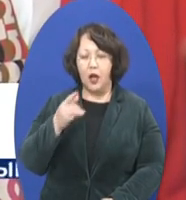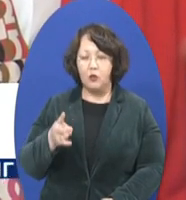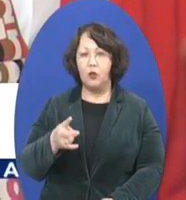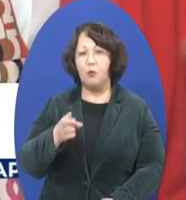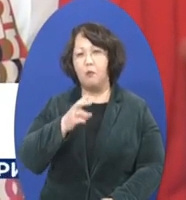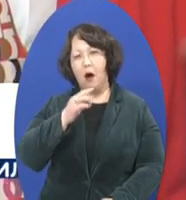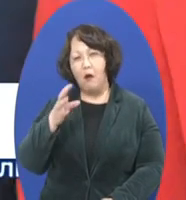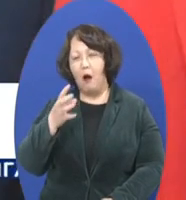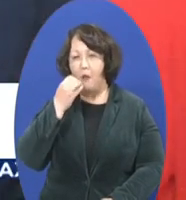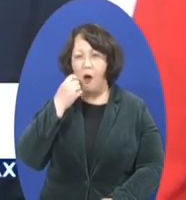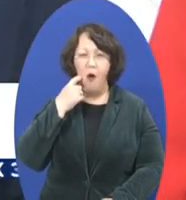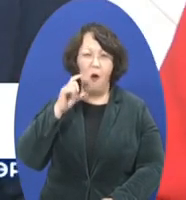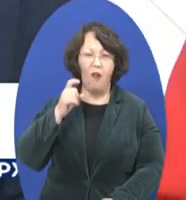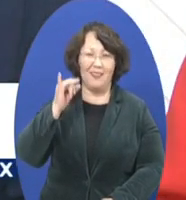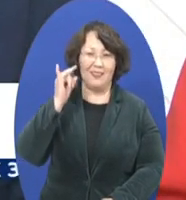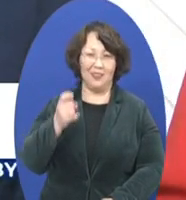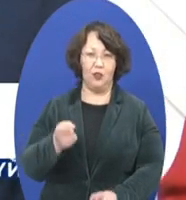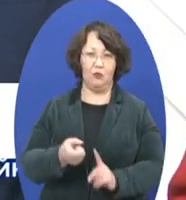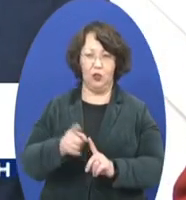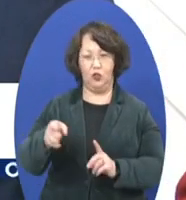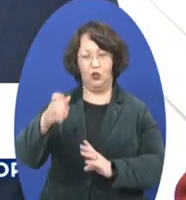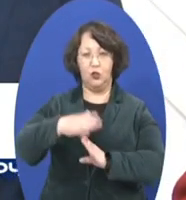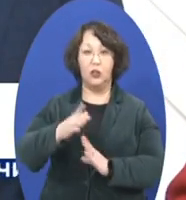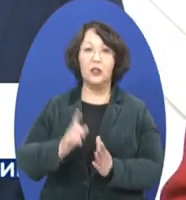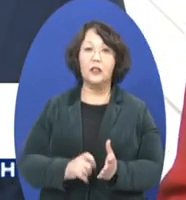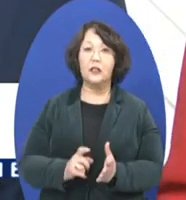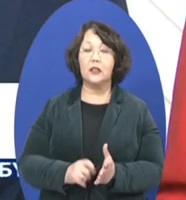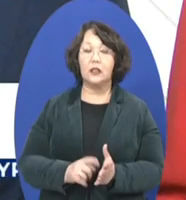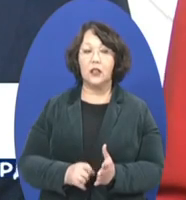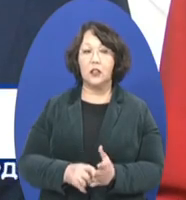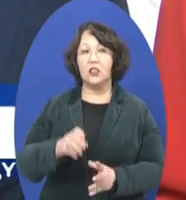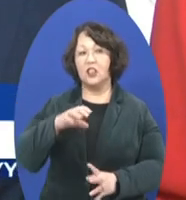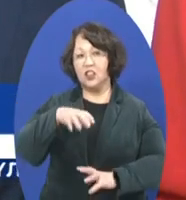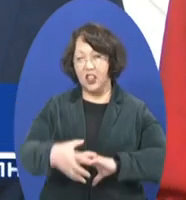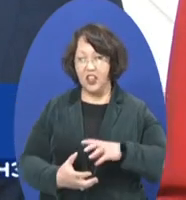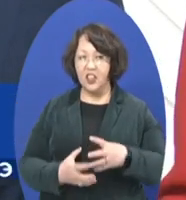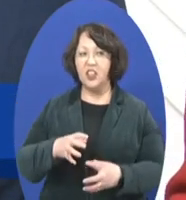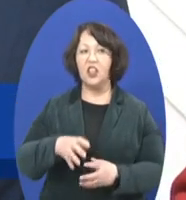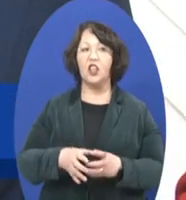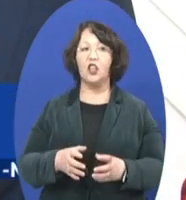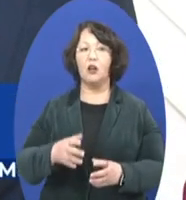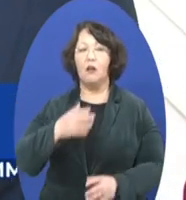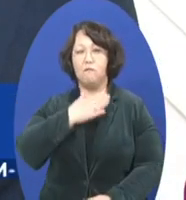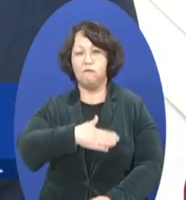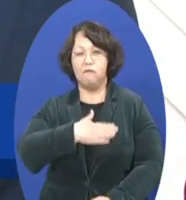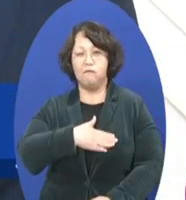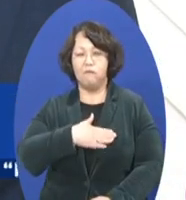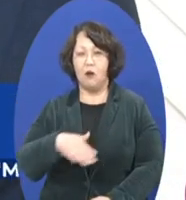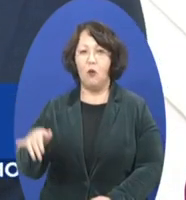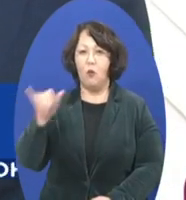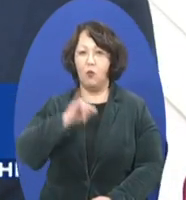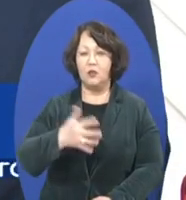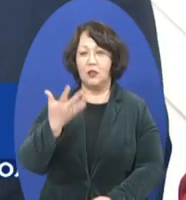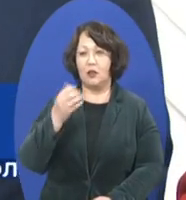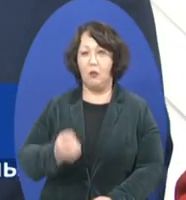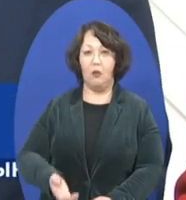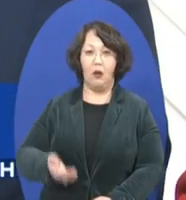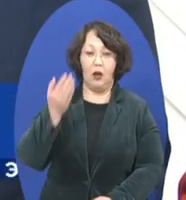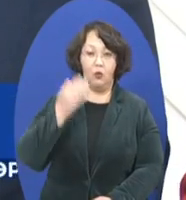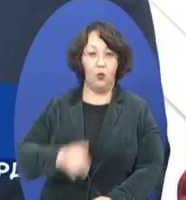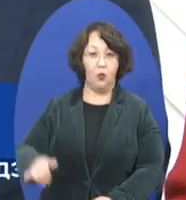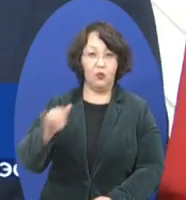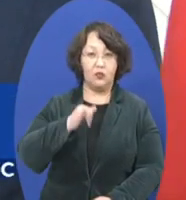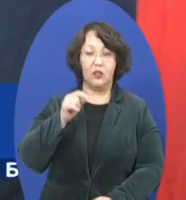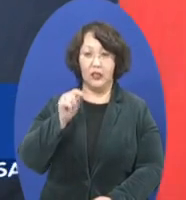нэлээд ноцтой төвшөнд ирсэн байна. Өнөөдрийн байдлаар дэлхийн одоо хөгжиж байгаа өндөр хөгжилтэй 50 гаруй орнд яг